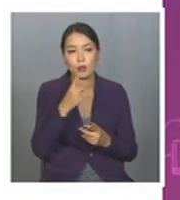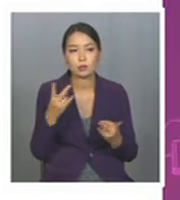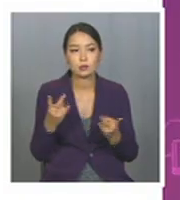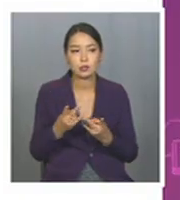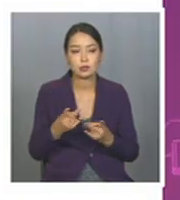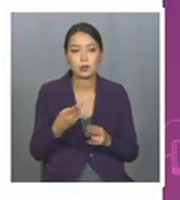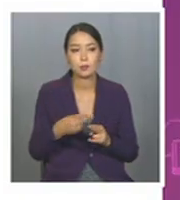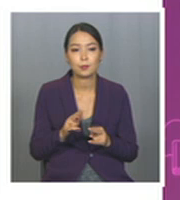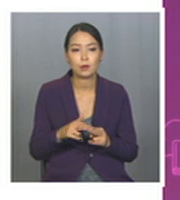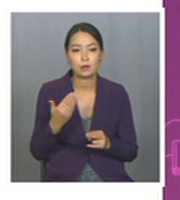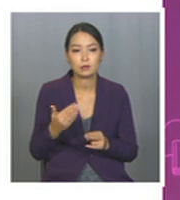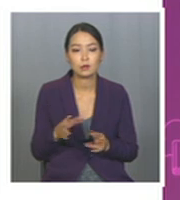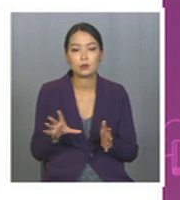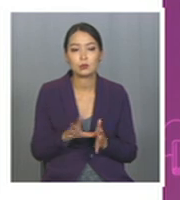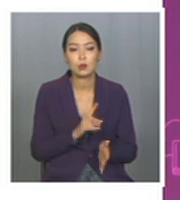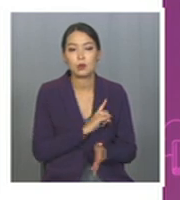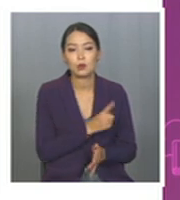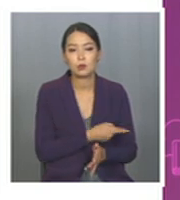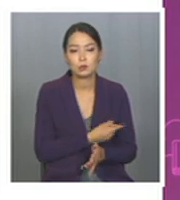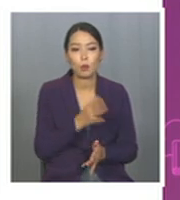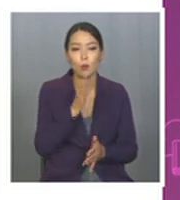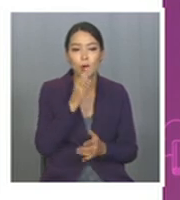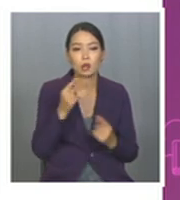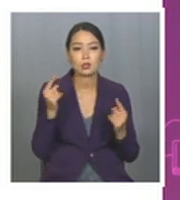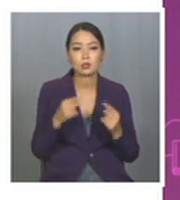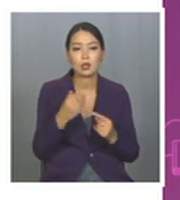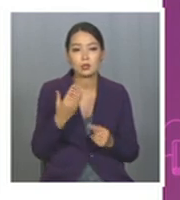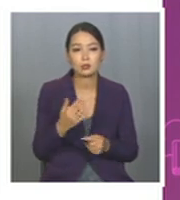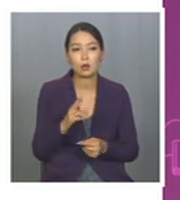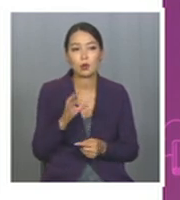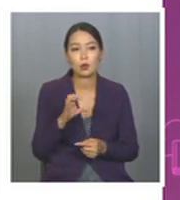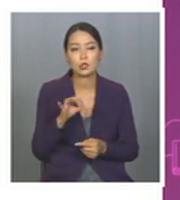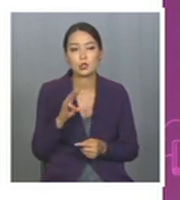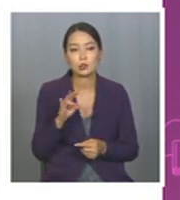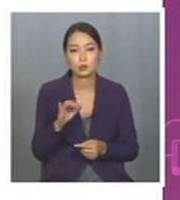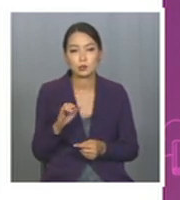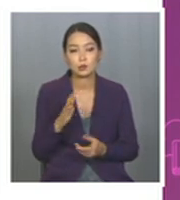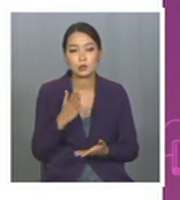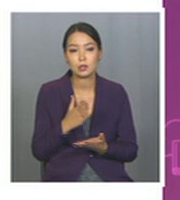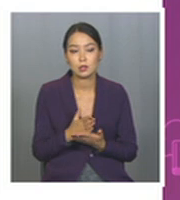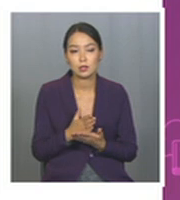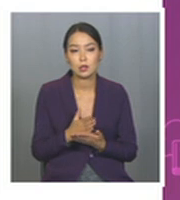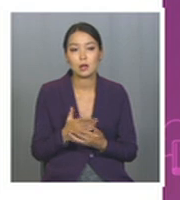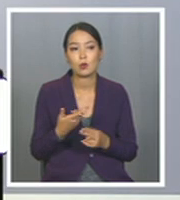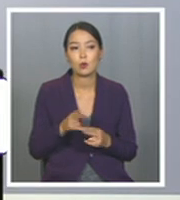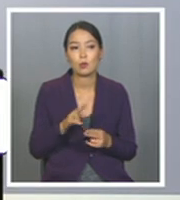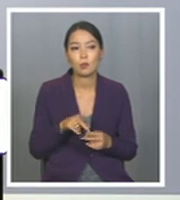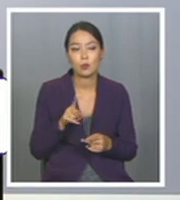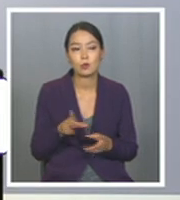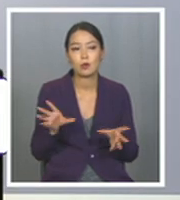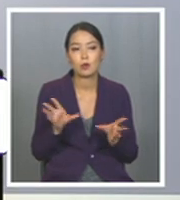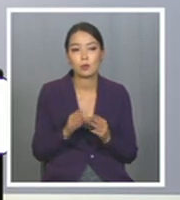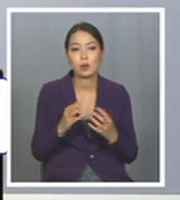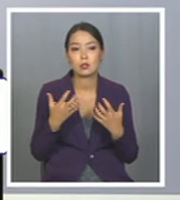біздегі тоқ күшіміз уақытқа тәуелді косинус саңымен өзгеріп жатыр деп алайық. Және осыдан біз туындауымыз керек.